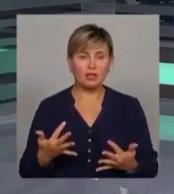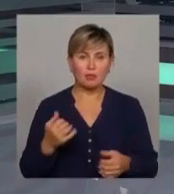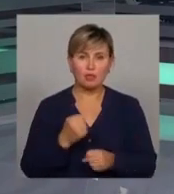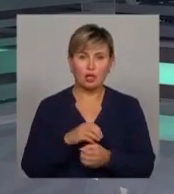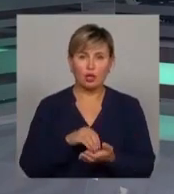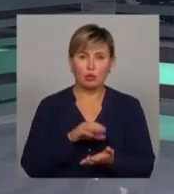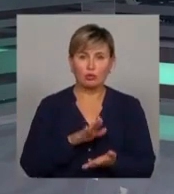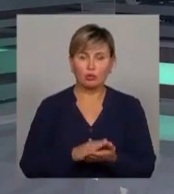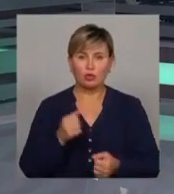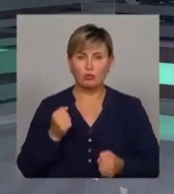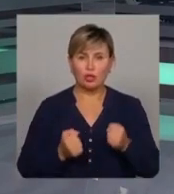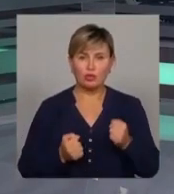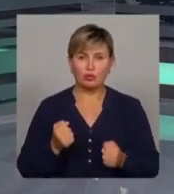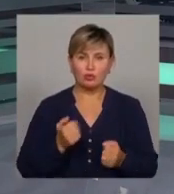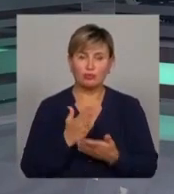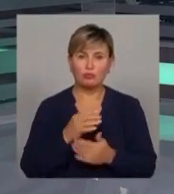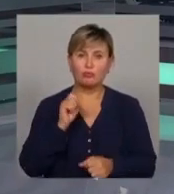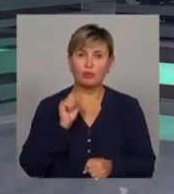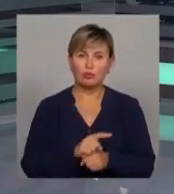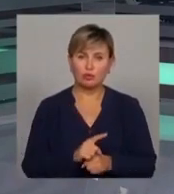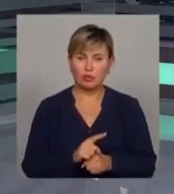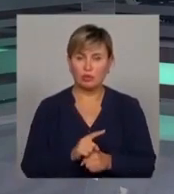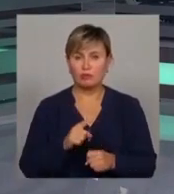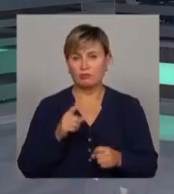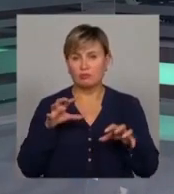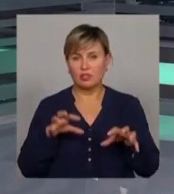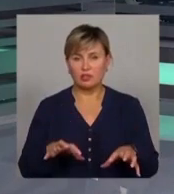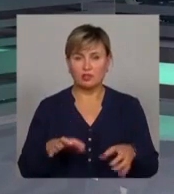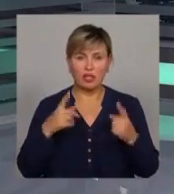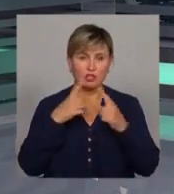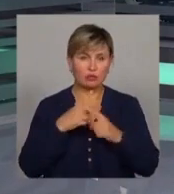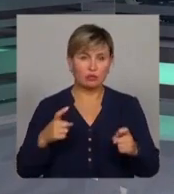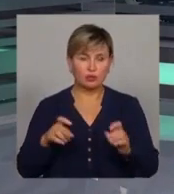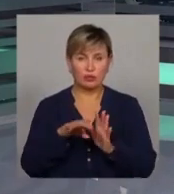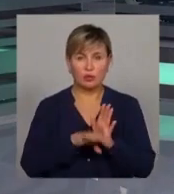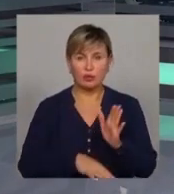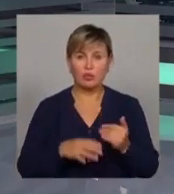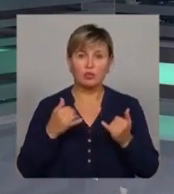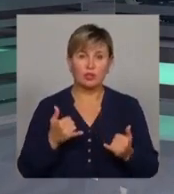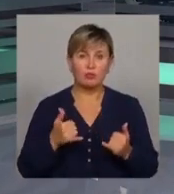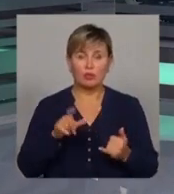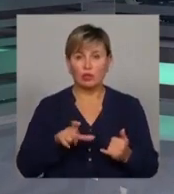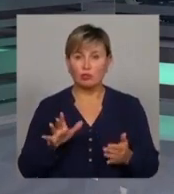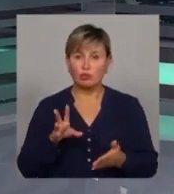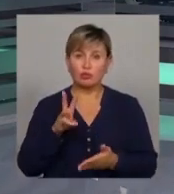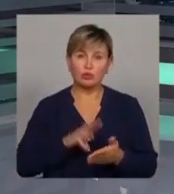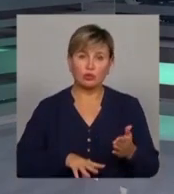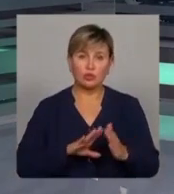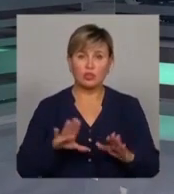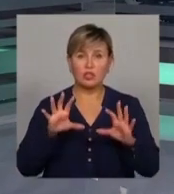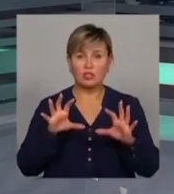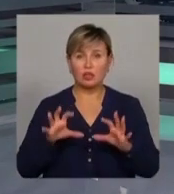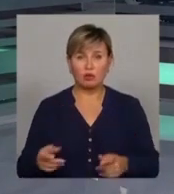учет их машины, ссылаясь на поручение президента, озвученное в послании. Грозит ли теперь автолюбителям штраф за нелегальный